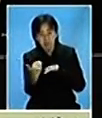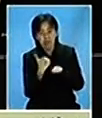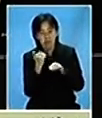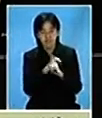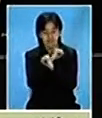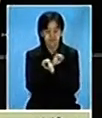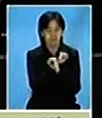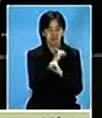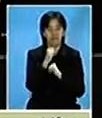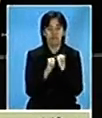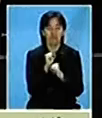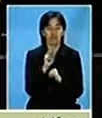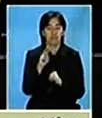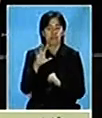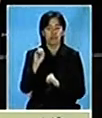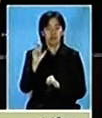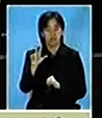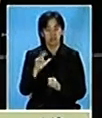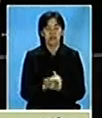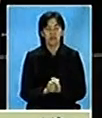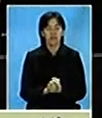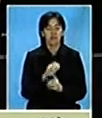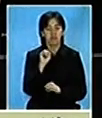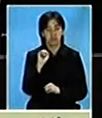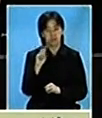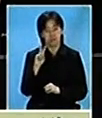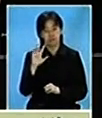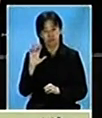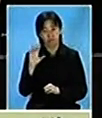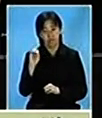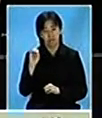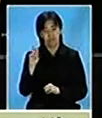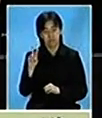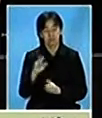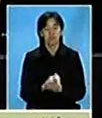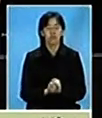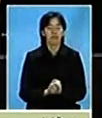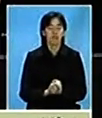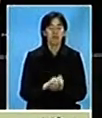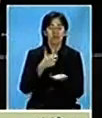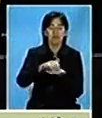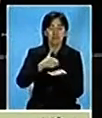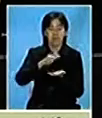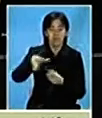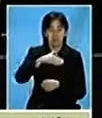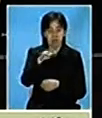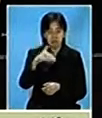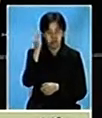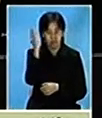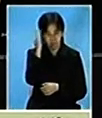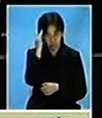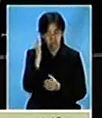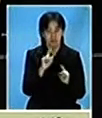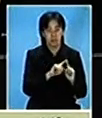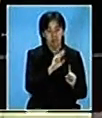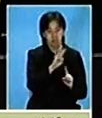าณ2553และพ.ศ. 2552จึงขอแจ้งที่ประชุมทราบนะครับเรื่องที่